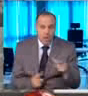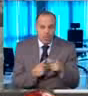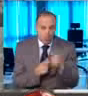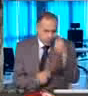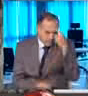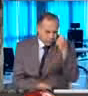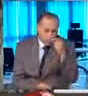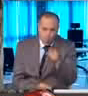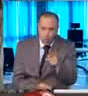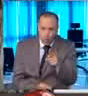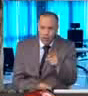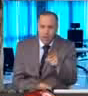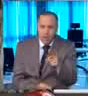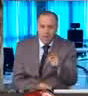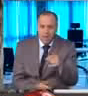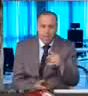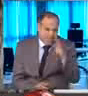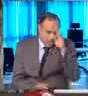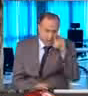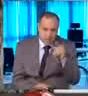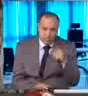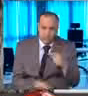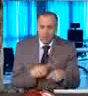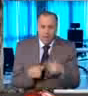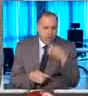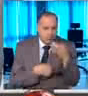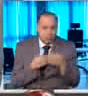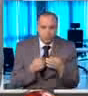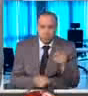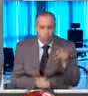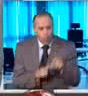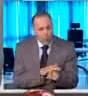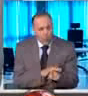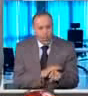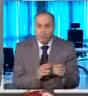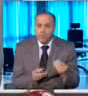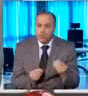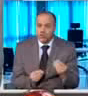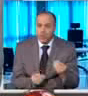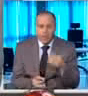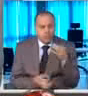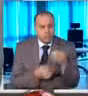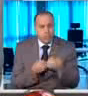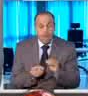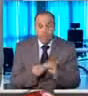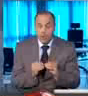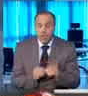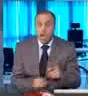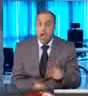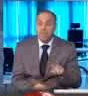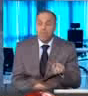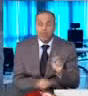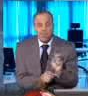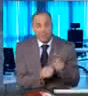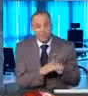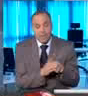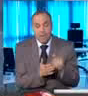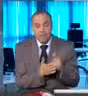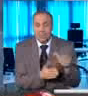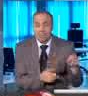التنظيم الإرهابي المتشدد، تتواتر حكايات الفارين من بطشه لتروي معاناة آلاف العالقين داخل